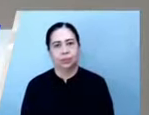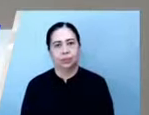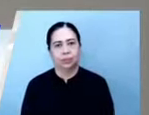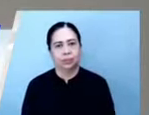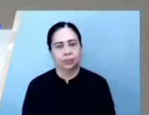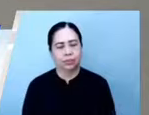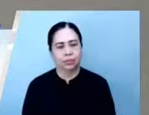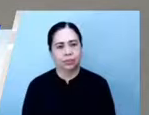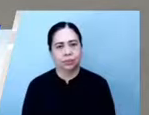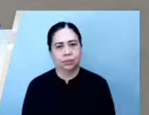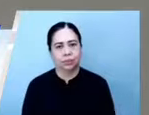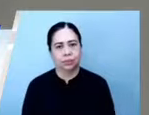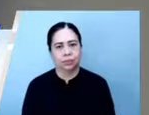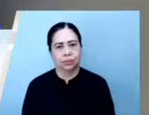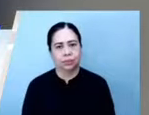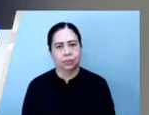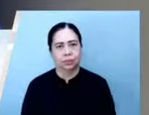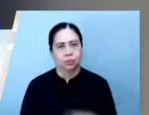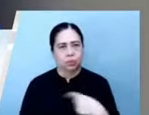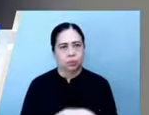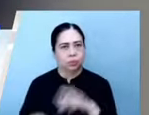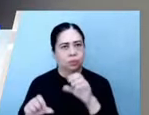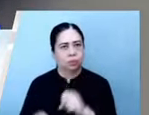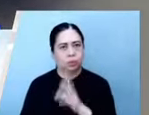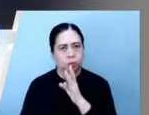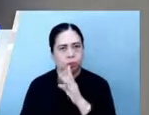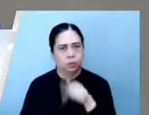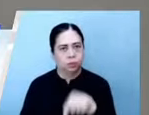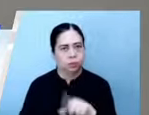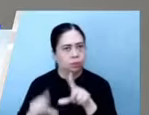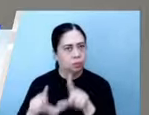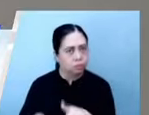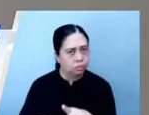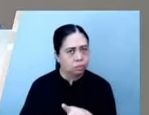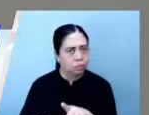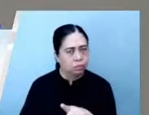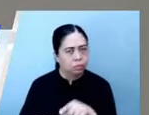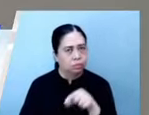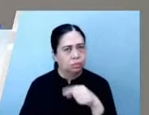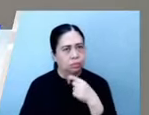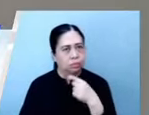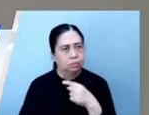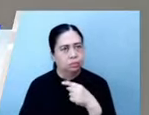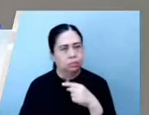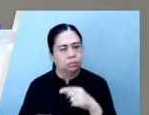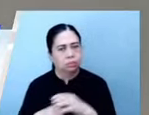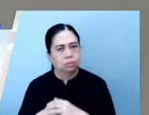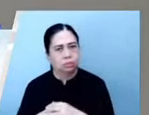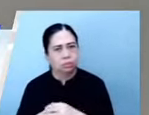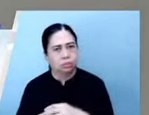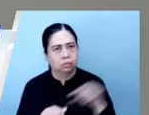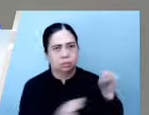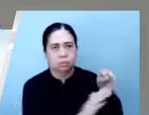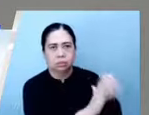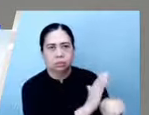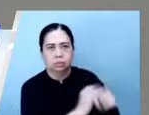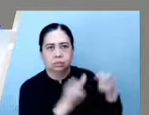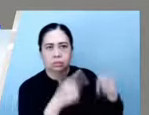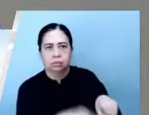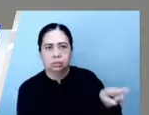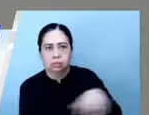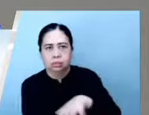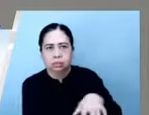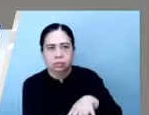Ikaw ay inaresto namin dahil ikaw yung tapos ka na patay doon sa mangyari sa Makati. Ano? Hindi